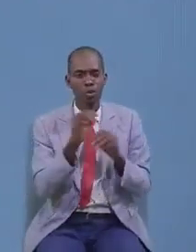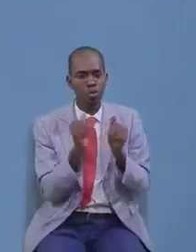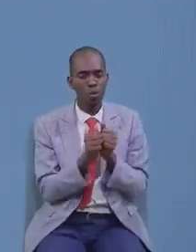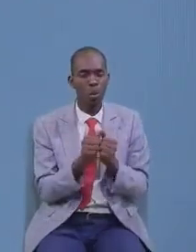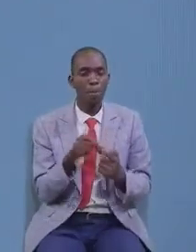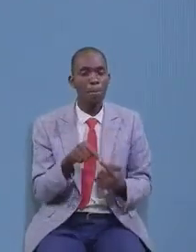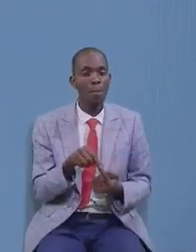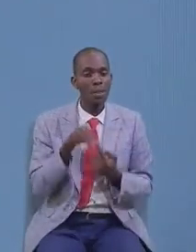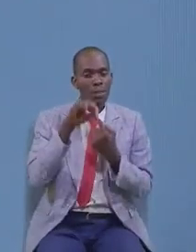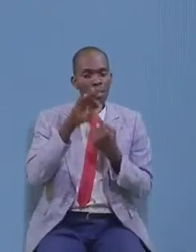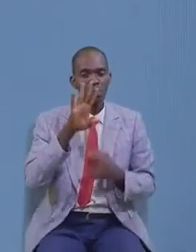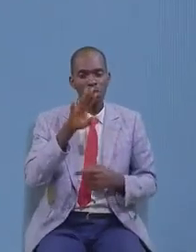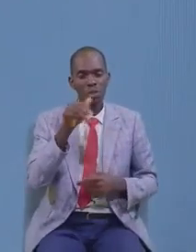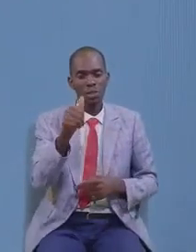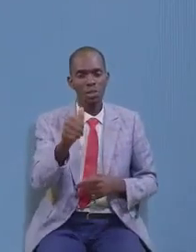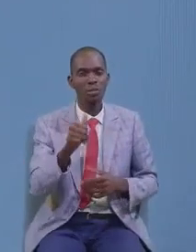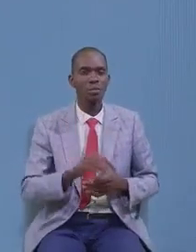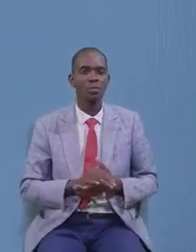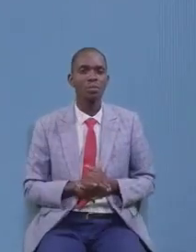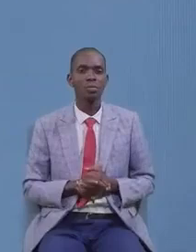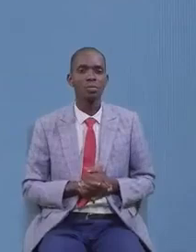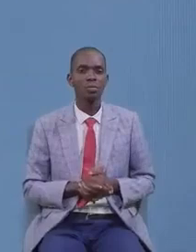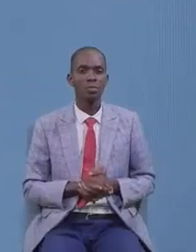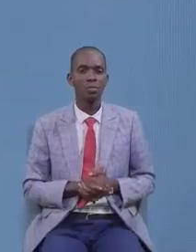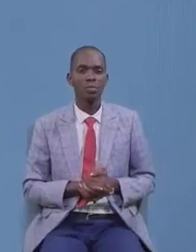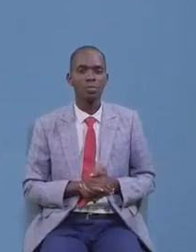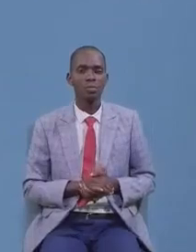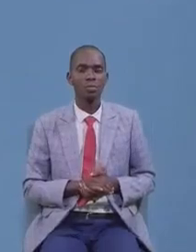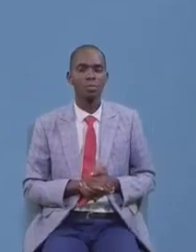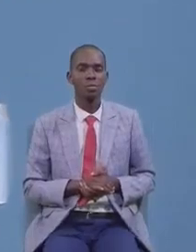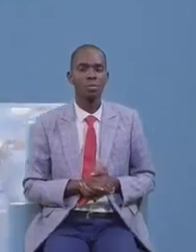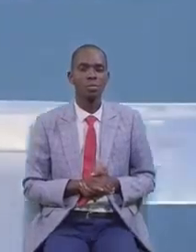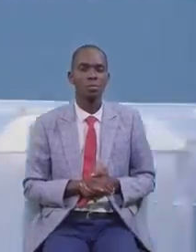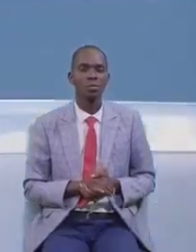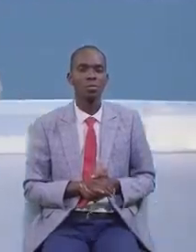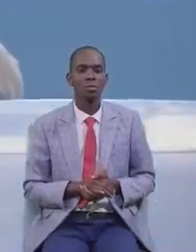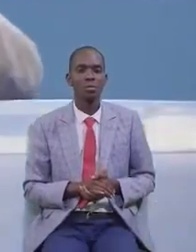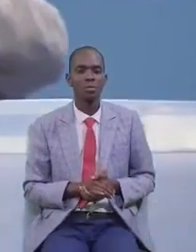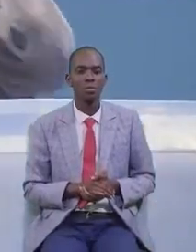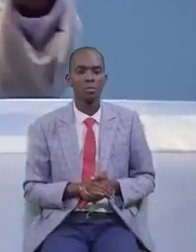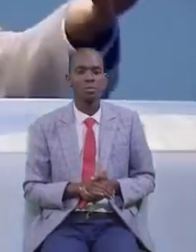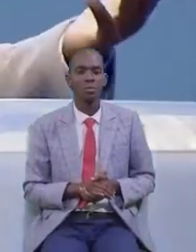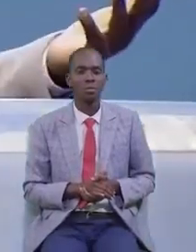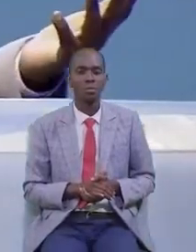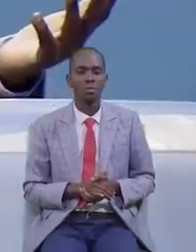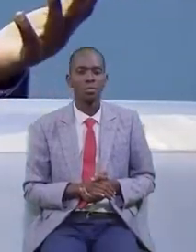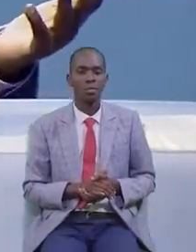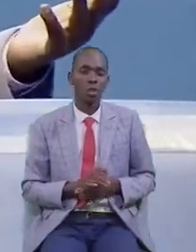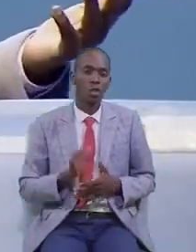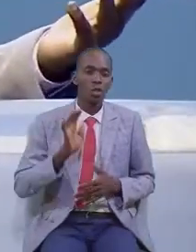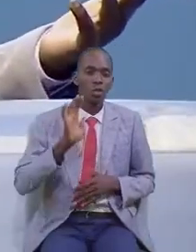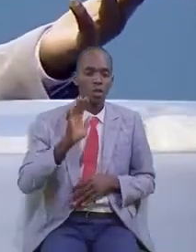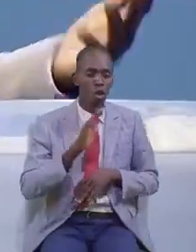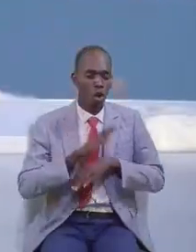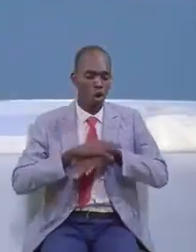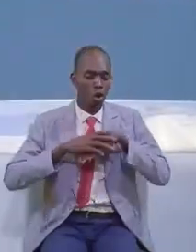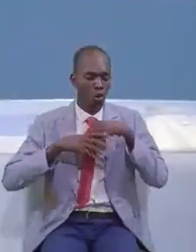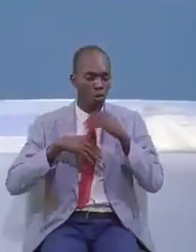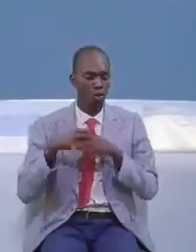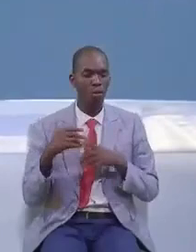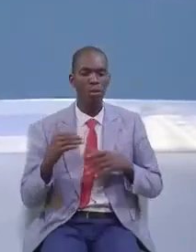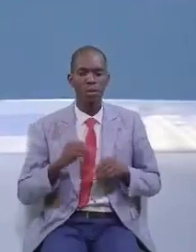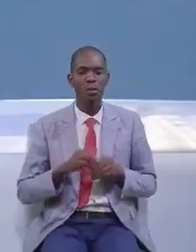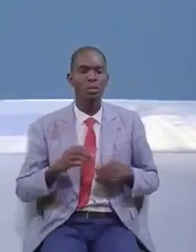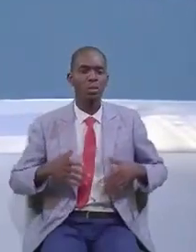పొందిన స్వాస్యము, సంపద, నిధులు ఇవి ఏవి కూడా ఇతరులు ఎవరు అంత లోతుగా గమనించలేరు. Your comfort in life, జీవితంలో